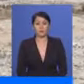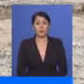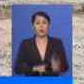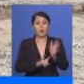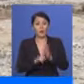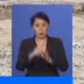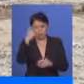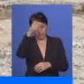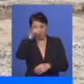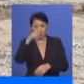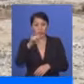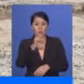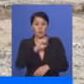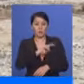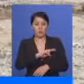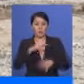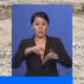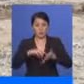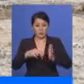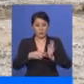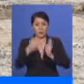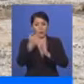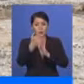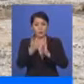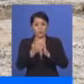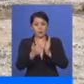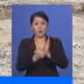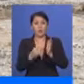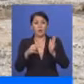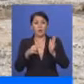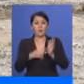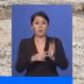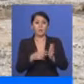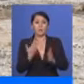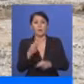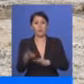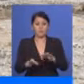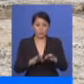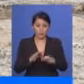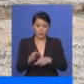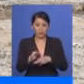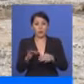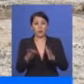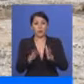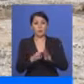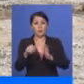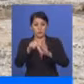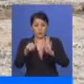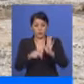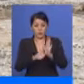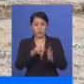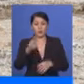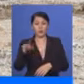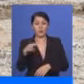Жыл басынан бері жұмыспен қамтудың жол картасы бағдарламасы аясында 75 жоба жүзеге асырылды. Бұл мақсатқа 16 миллиард